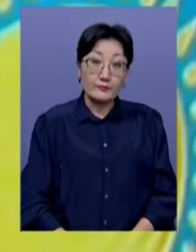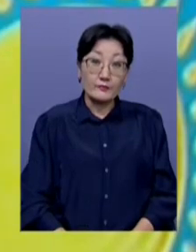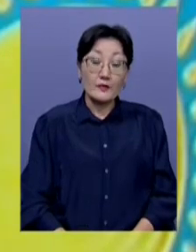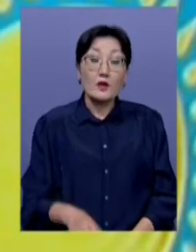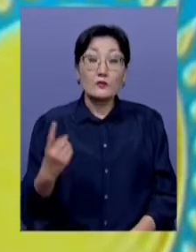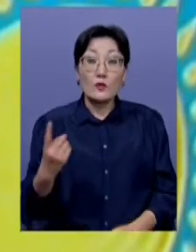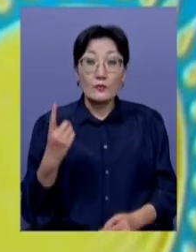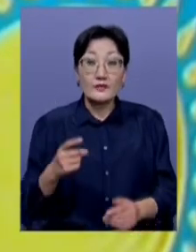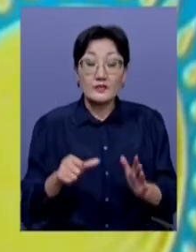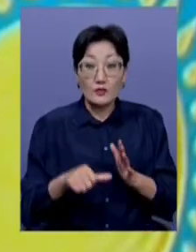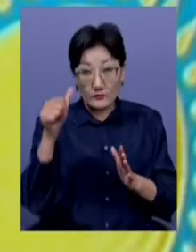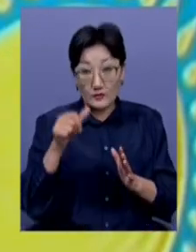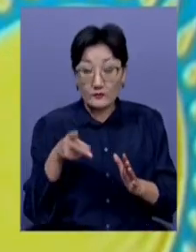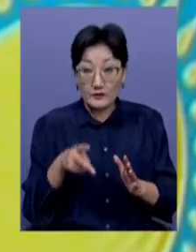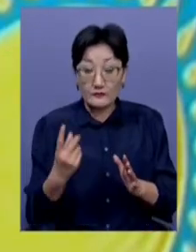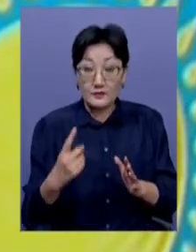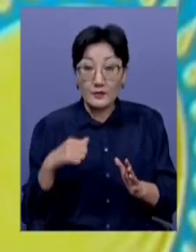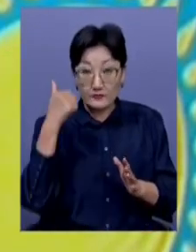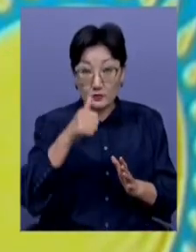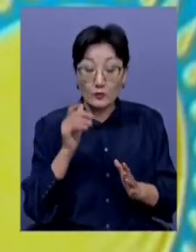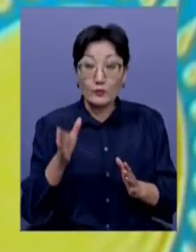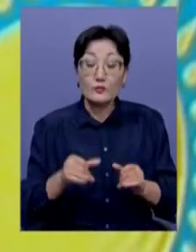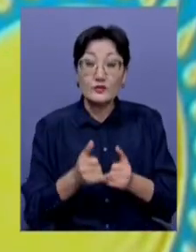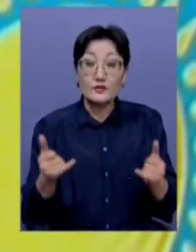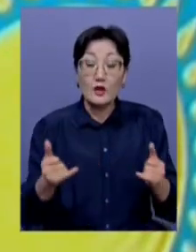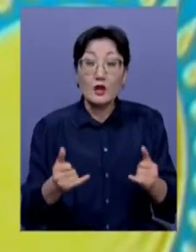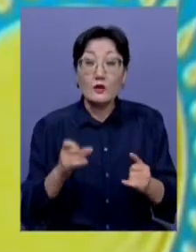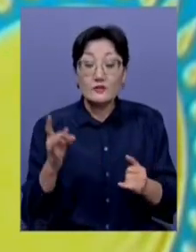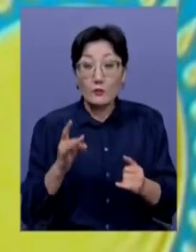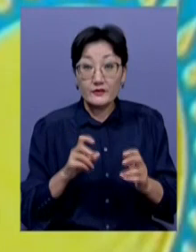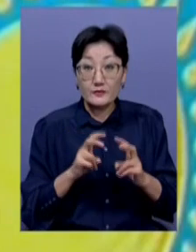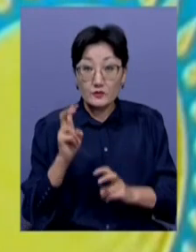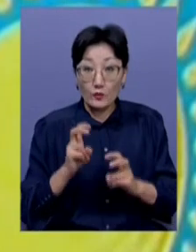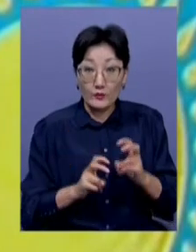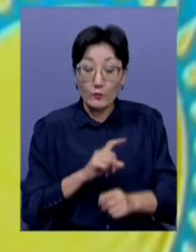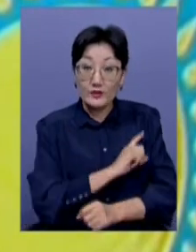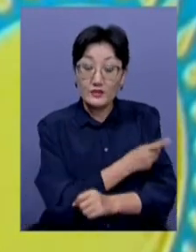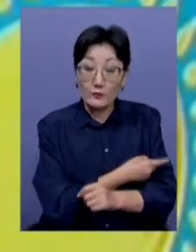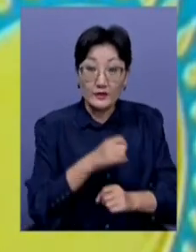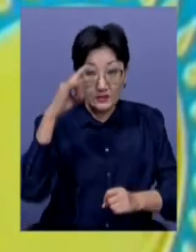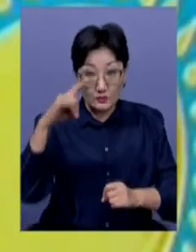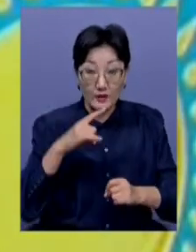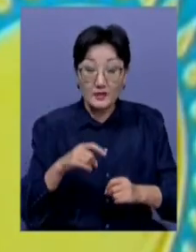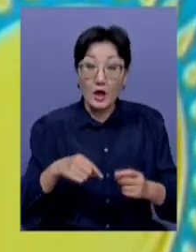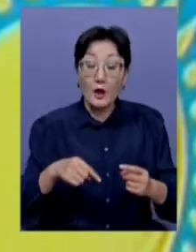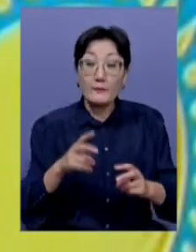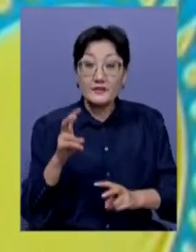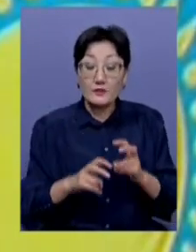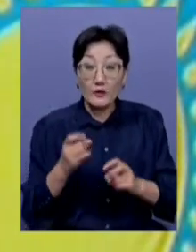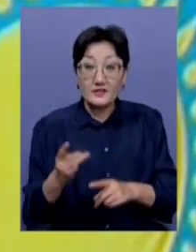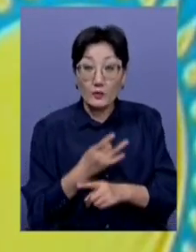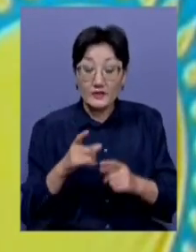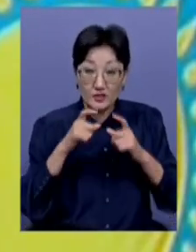К первому кварталу 2021 года будет обеспечено увеличение производственных мощностей отечественных предприятий по